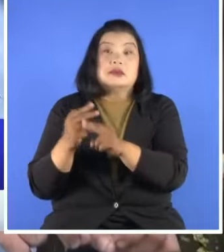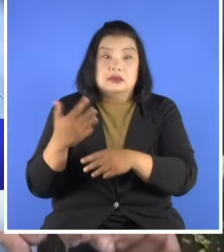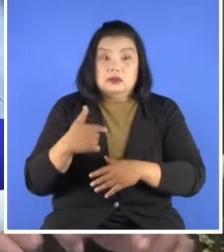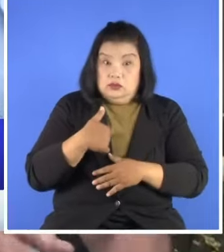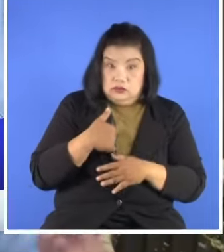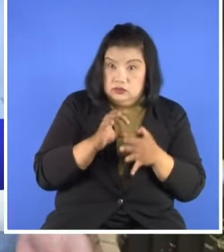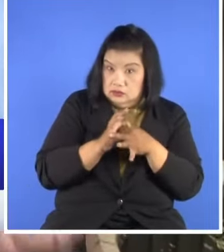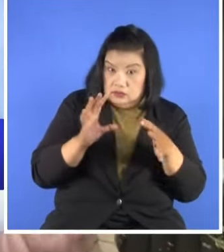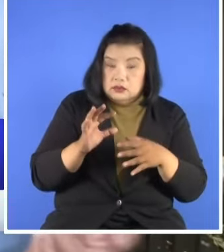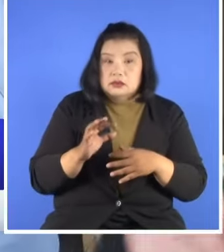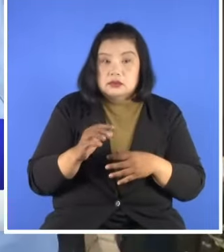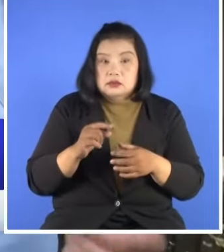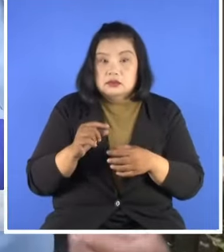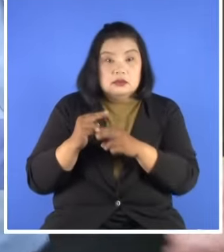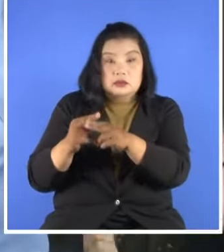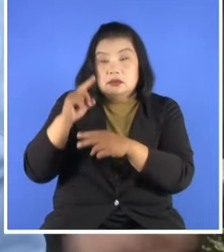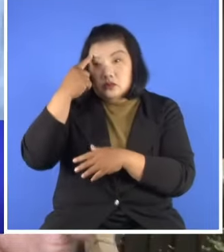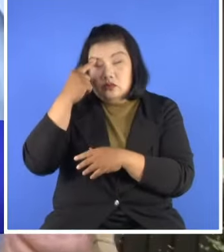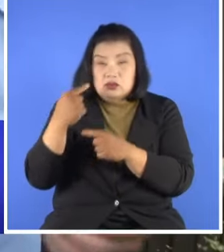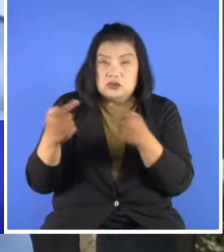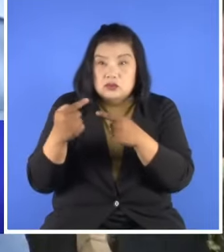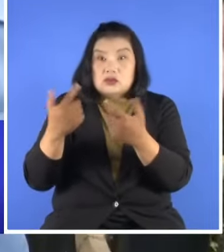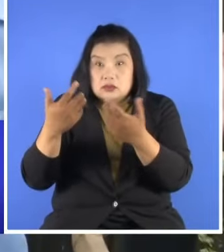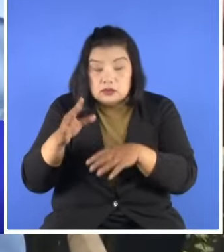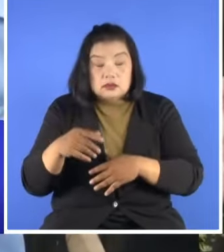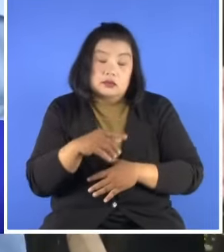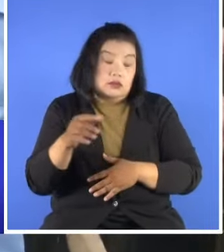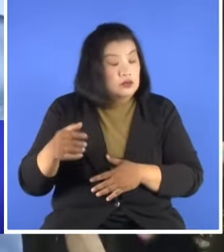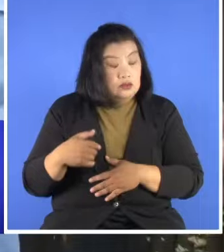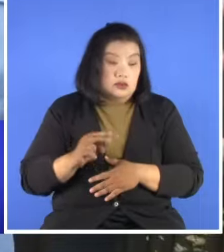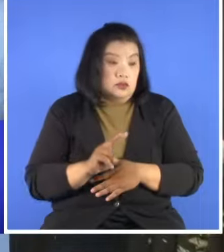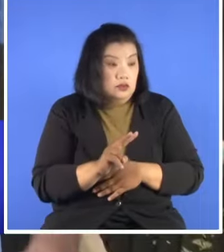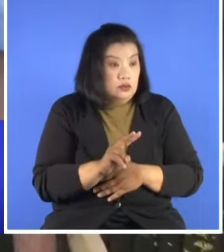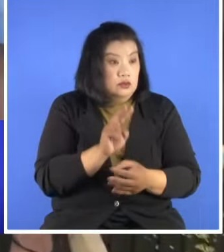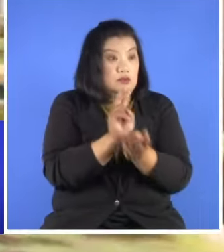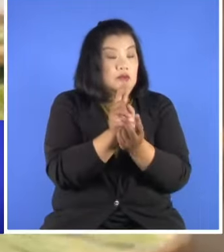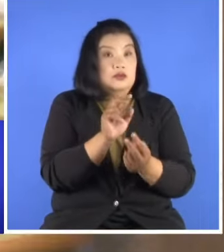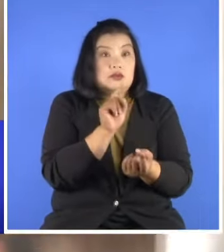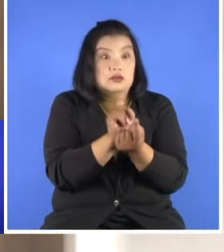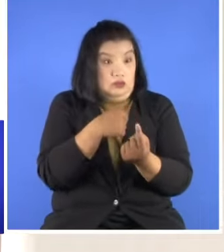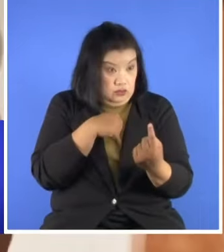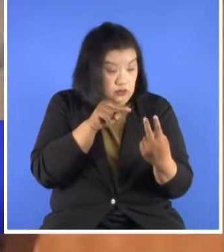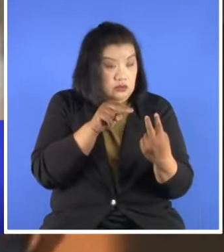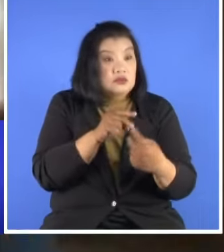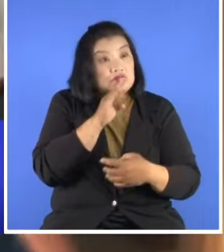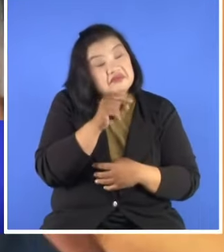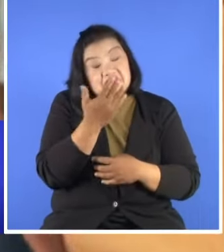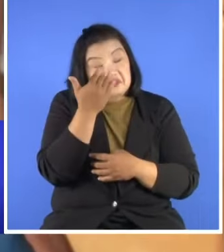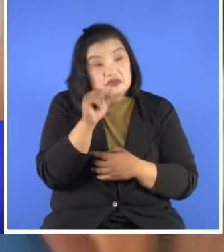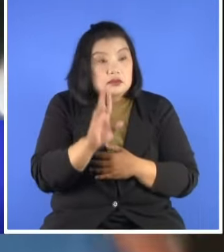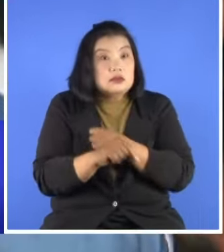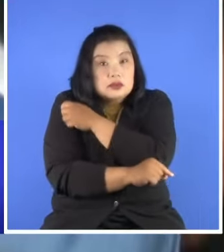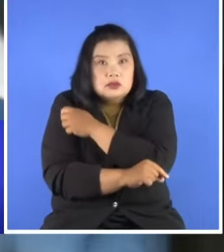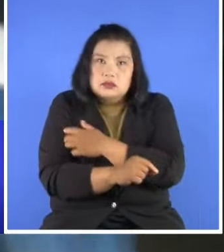เขทะเลาะกันอยู่แล้วก็ทะเลาะกันอยู่แล้วอุ้มลูกมาอยู่แล้วแล้วมาลงกับผมมาแท็กซี่แกมโกงรังสิตนี่ผมว่าไม่ใช่